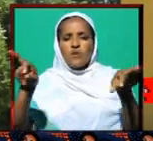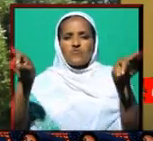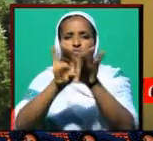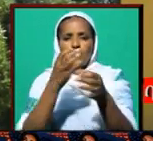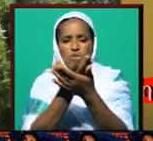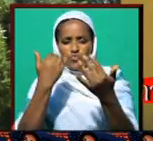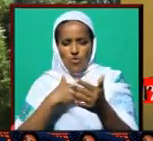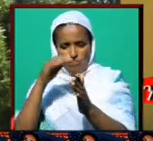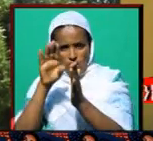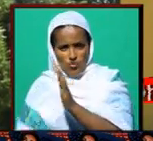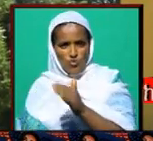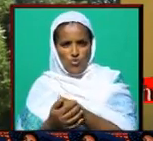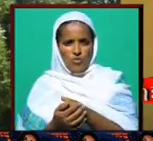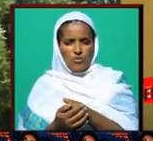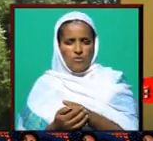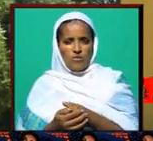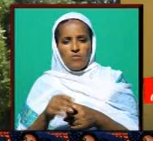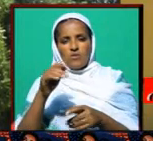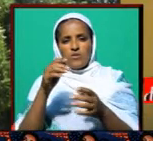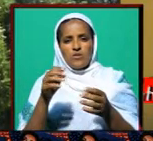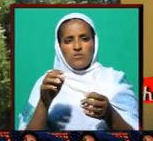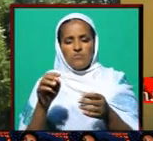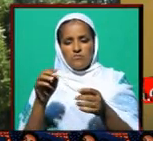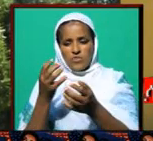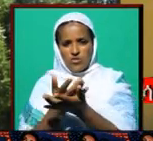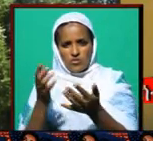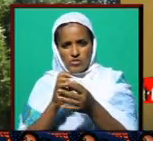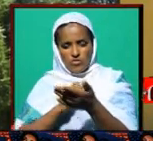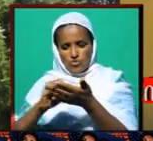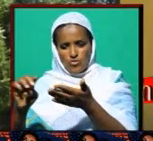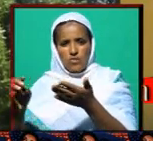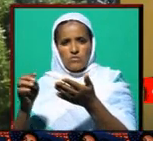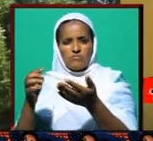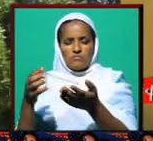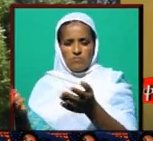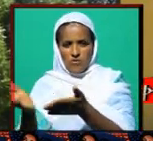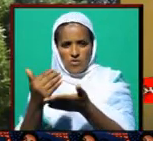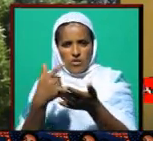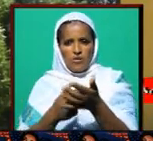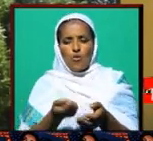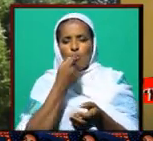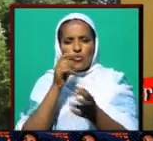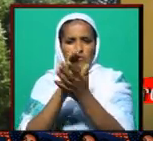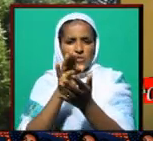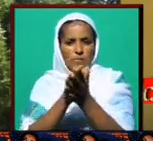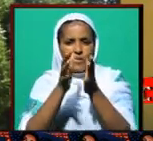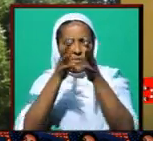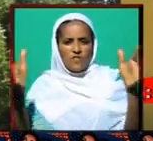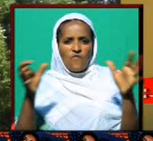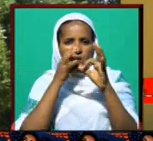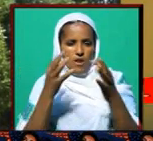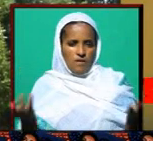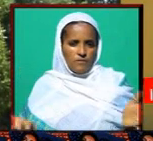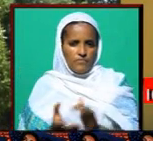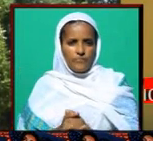ከቤተ ክርስቲያኑ ጎን ለጎን ብዙ የሚያስፈልጉ ነገሮች አሉ አይደለ? የተጓደሉ የተግባረ የንዋየ ቅድሳት ማምረቻ የለንም።